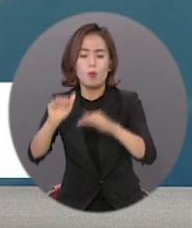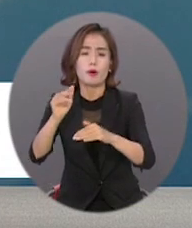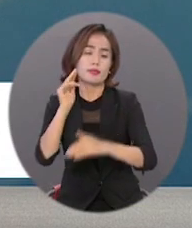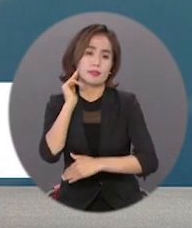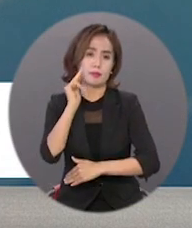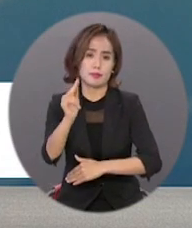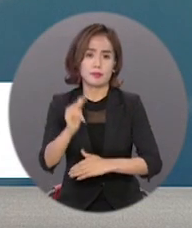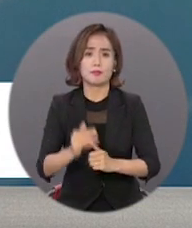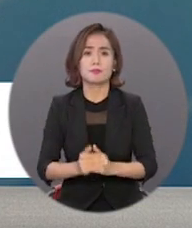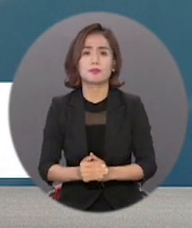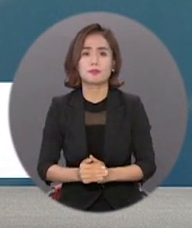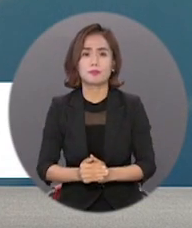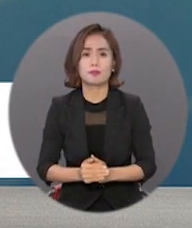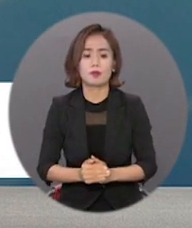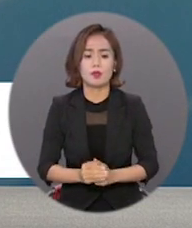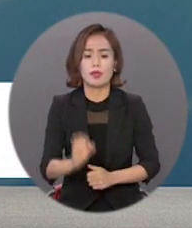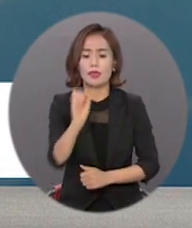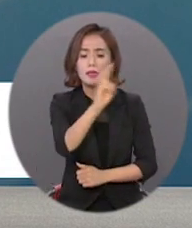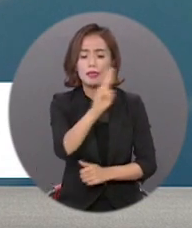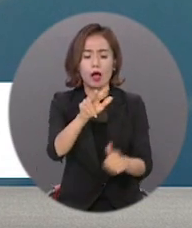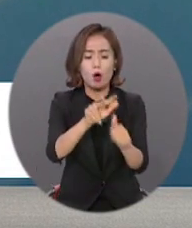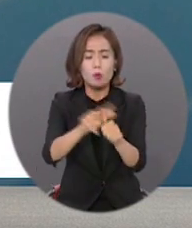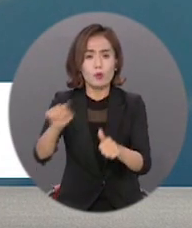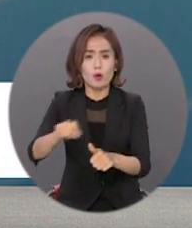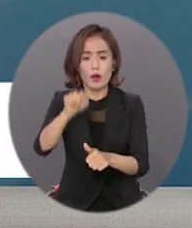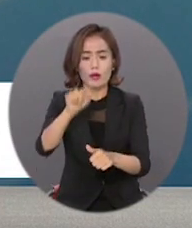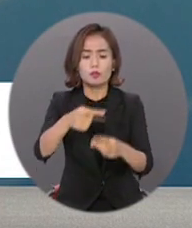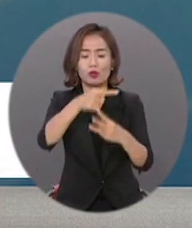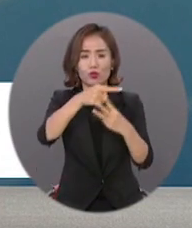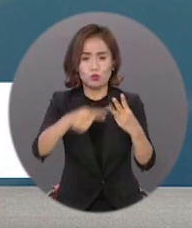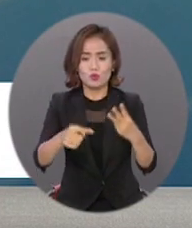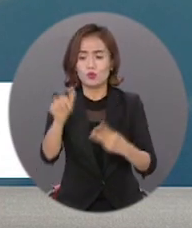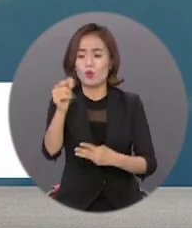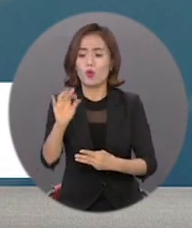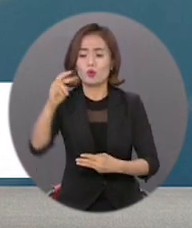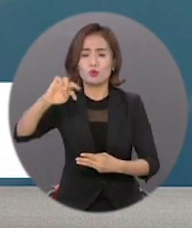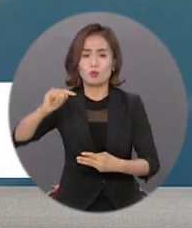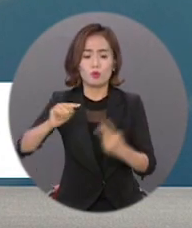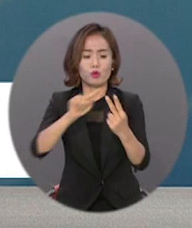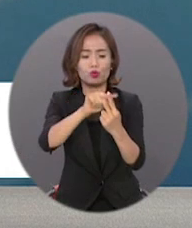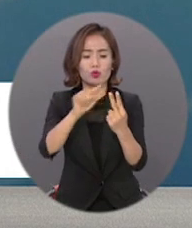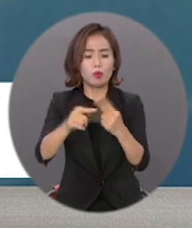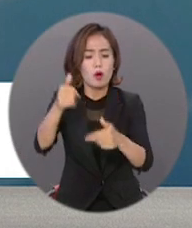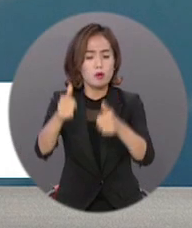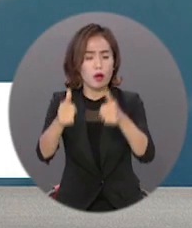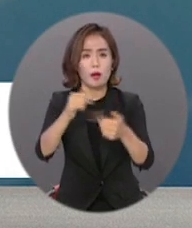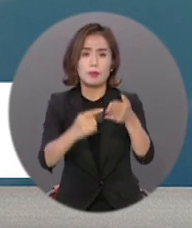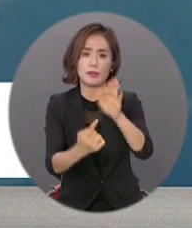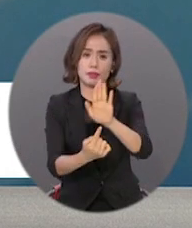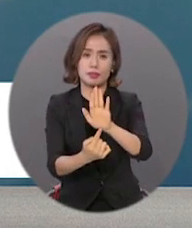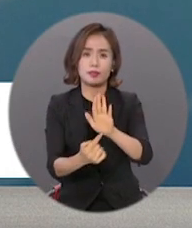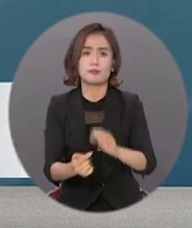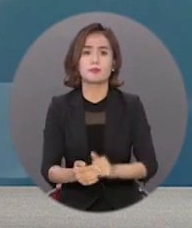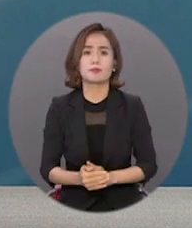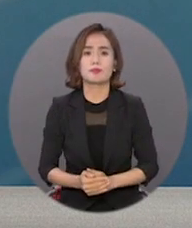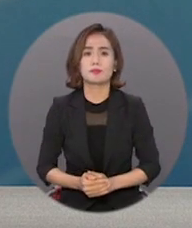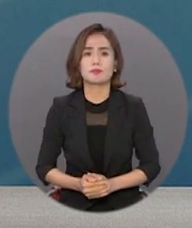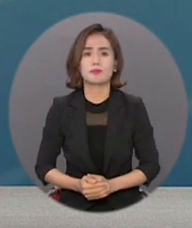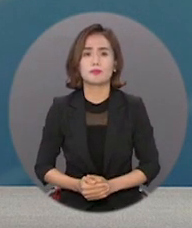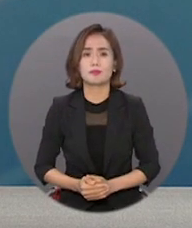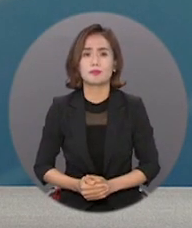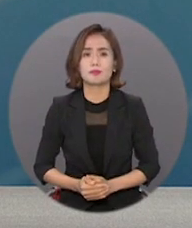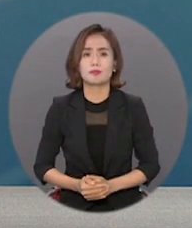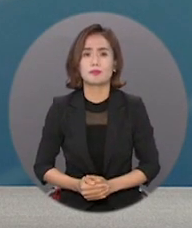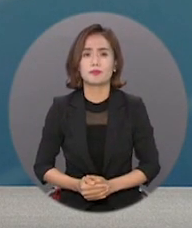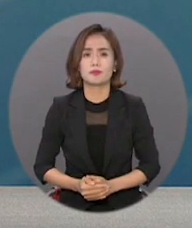보였습니다 또 야권 후보들 가운데 는 윤석열 홍준표 두 후보가 경합을 벌이는 것으로 나타났습니다 김주희